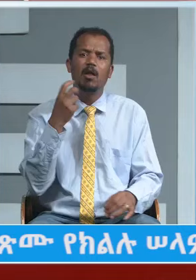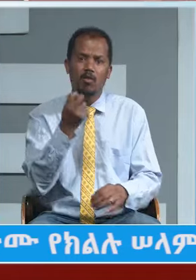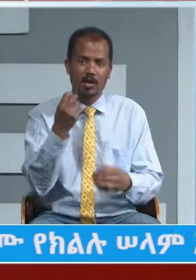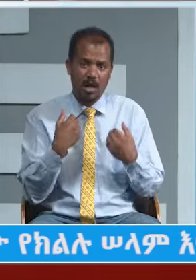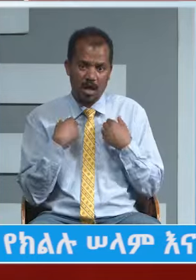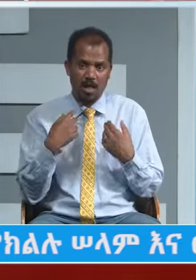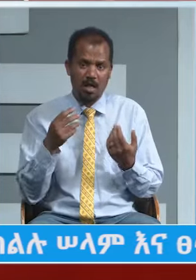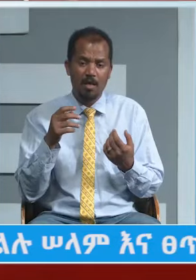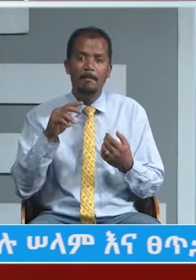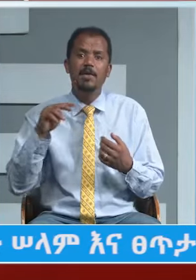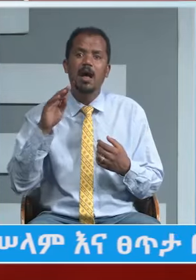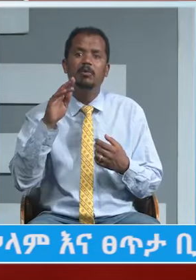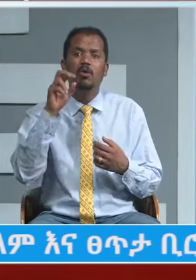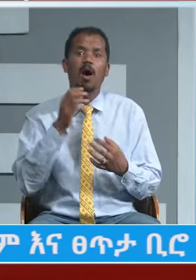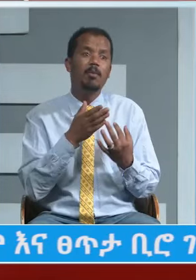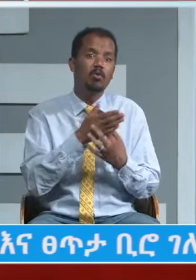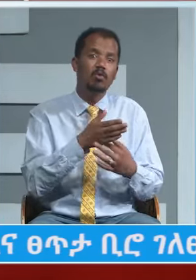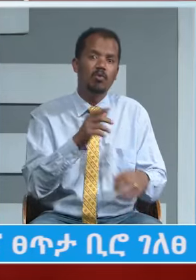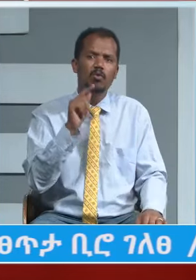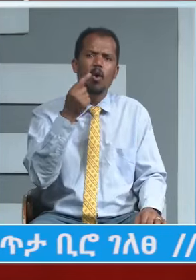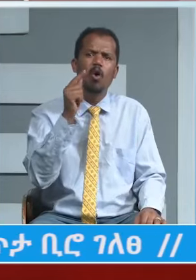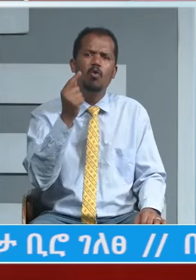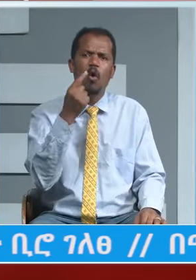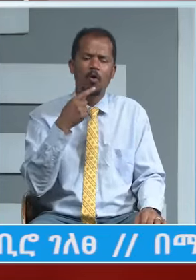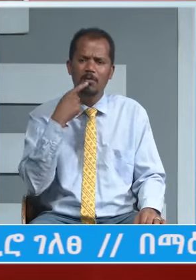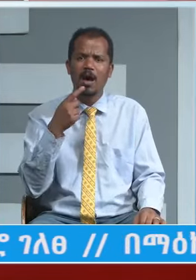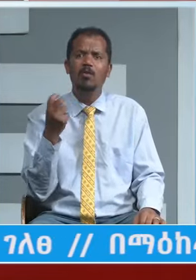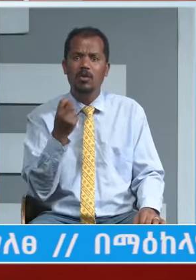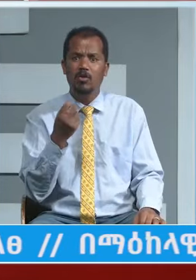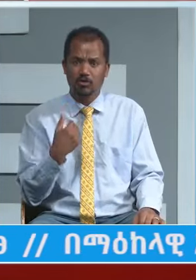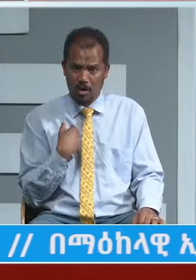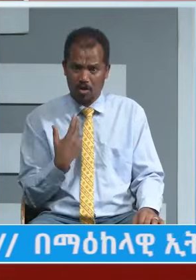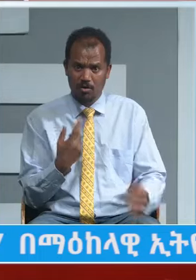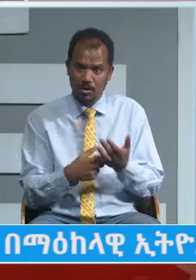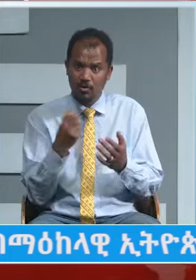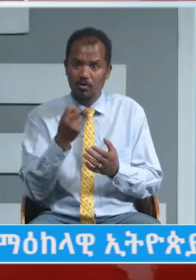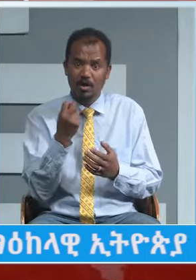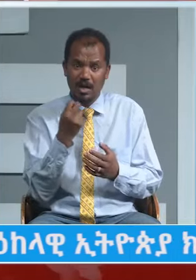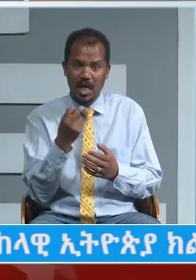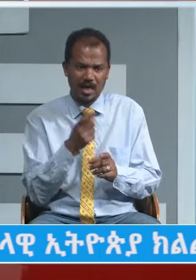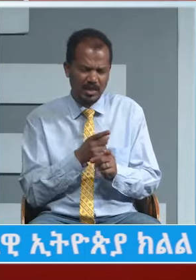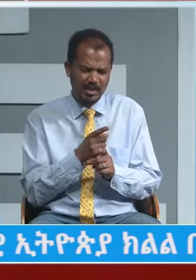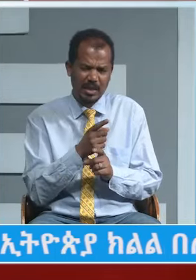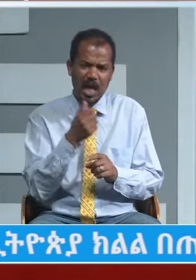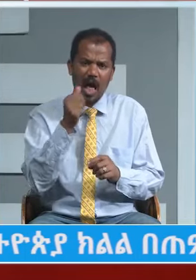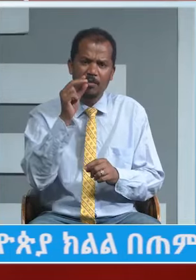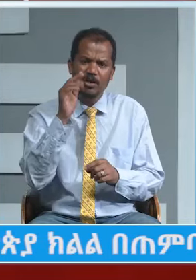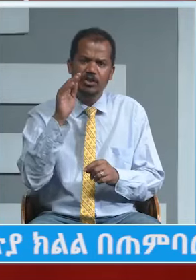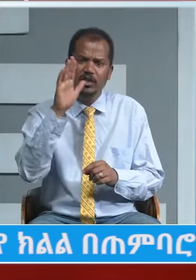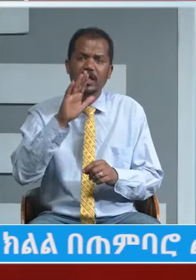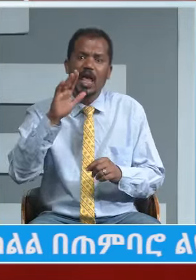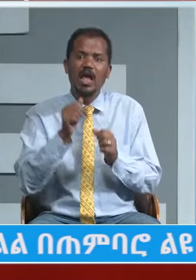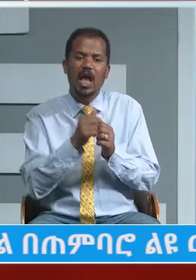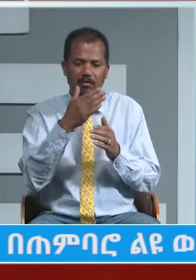አለ። በምዕራብ ሸዋ በኩል ደግሞ ኖኖ የሚባሉ ወረዳዎች አሉ። እነዚህ ወረዳዎች ቀጥታ ከዚህ ከአበሽጌ